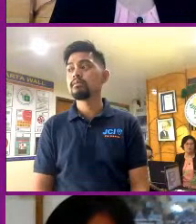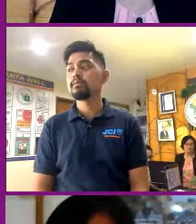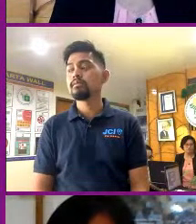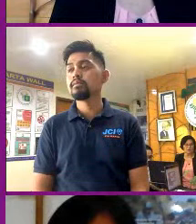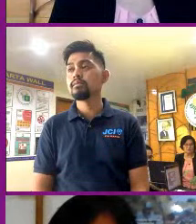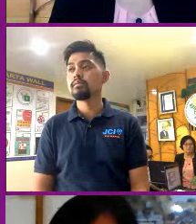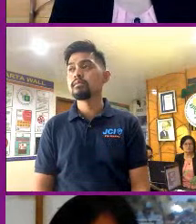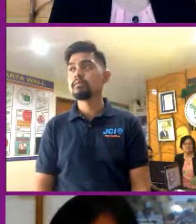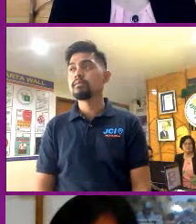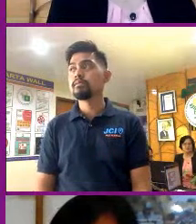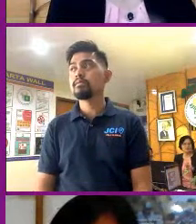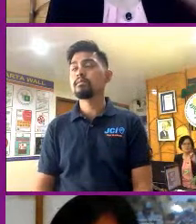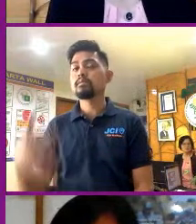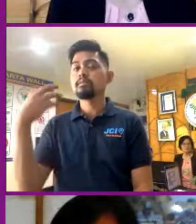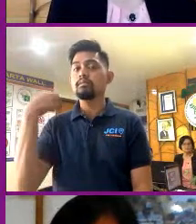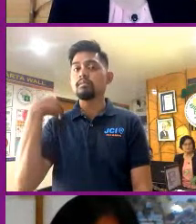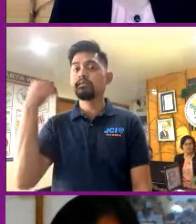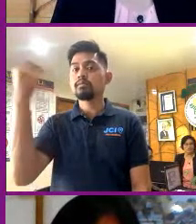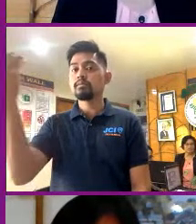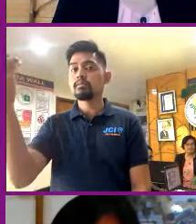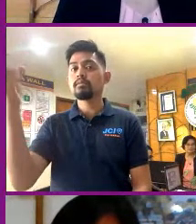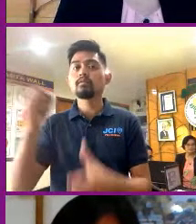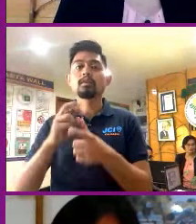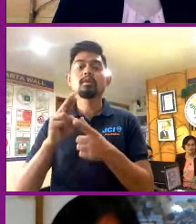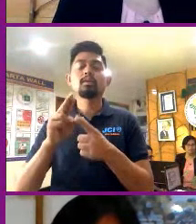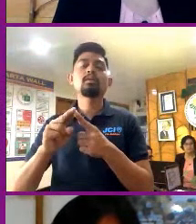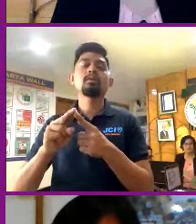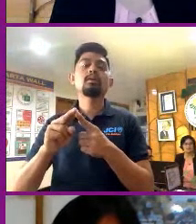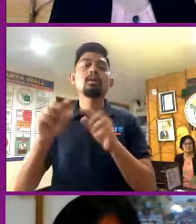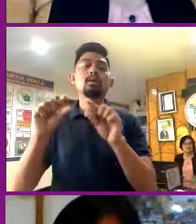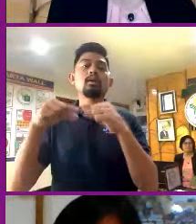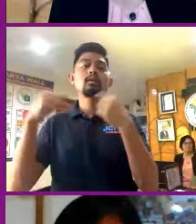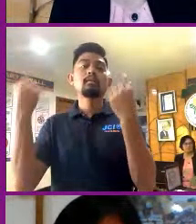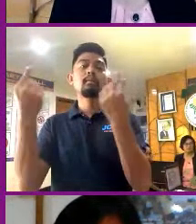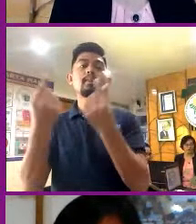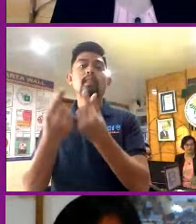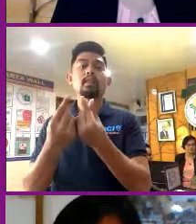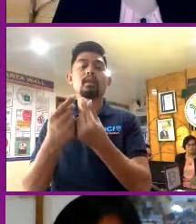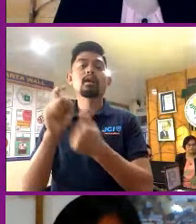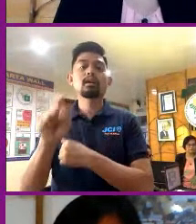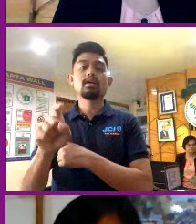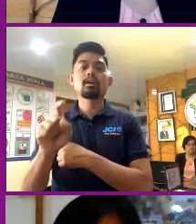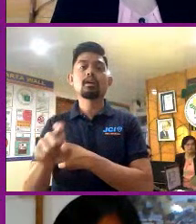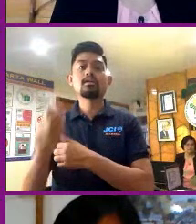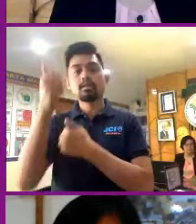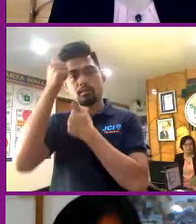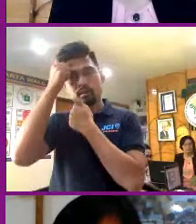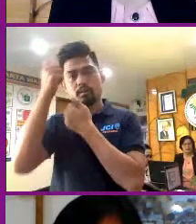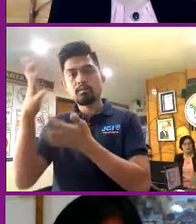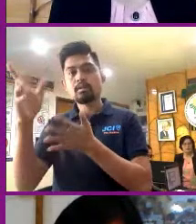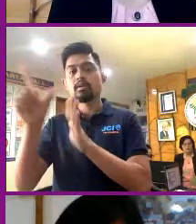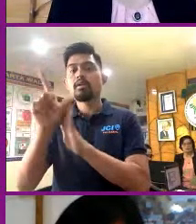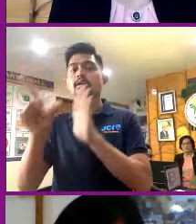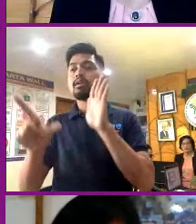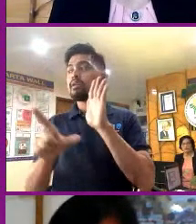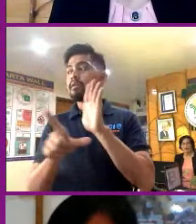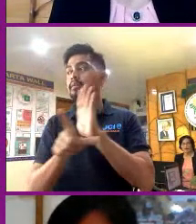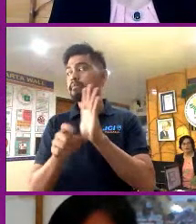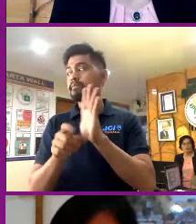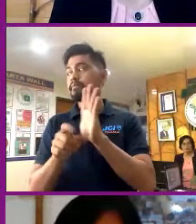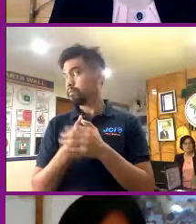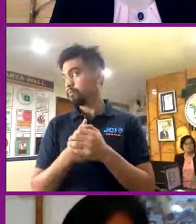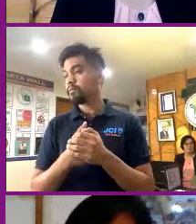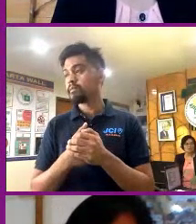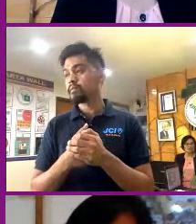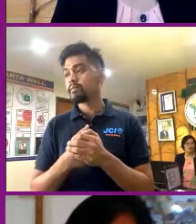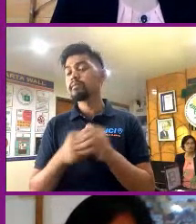local officials, on agency officials na ipatupad. We should, kaya nga